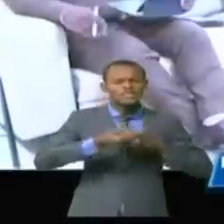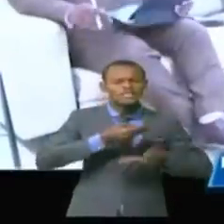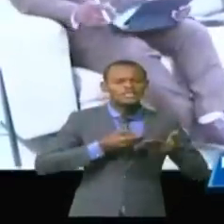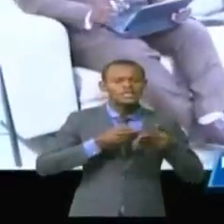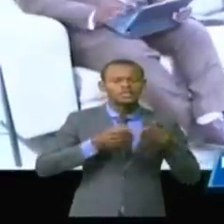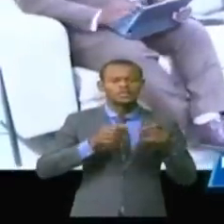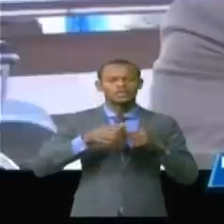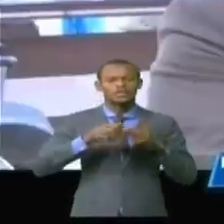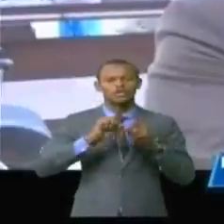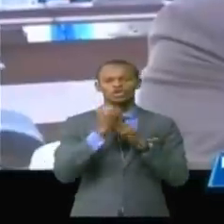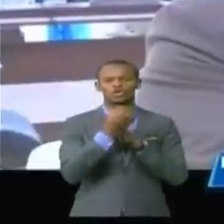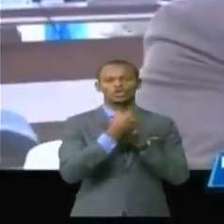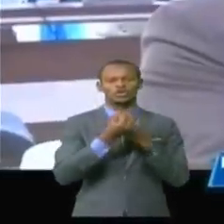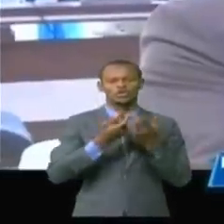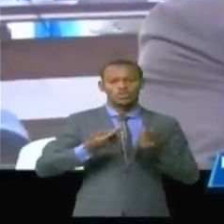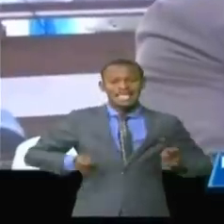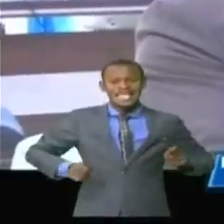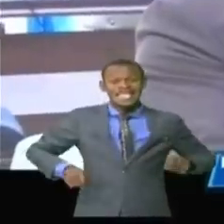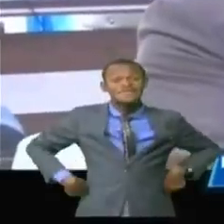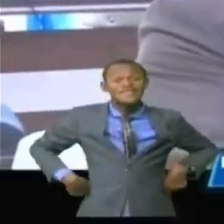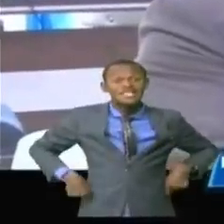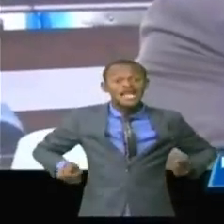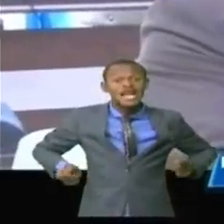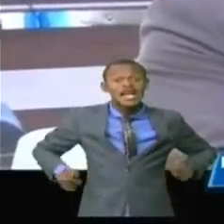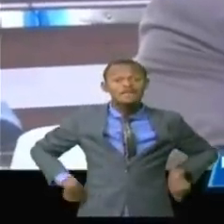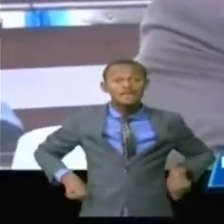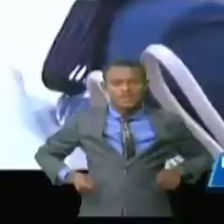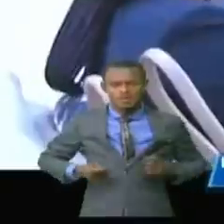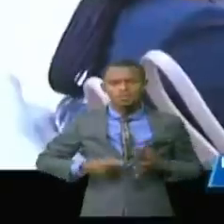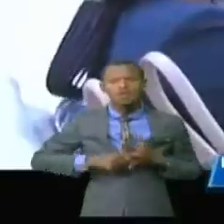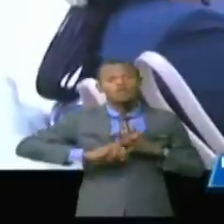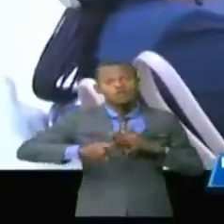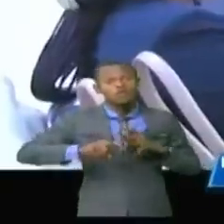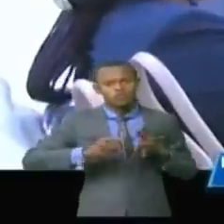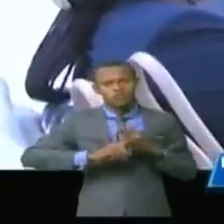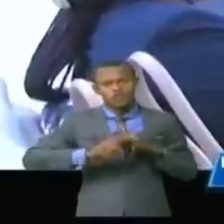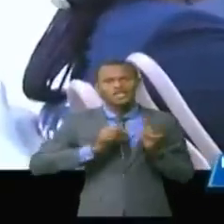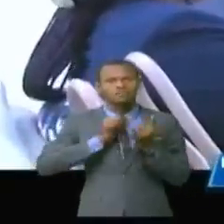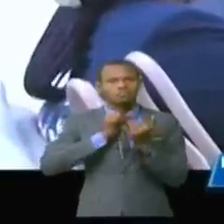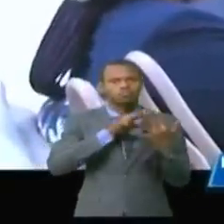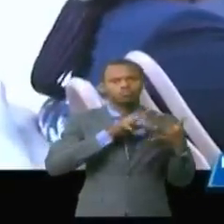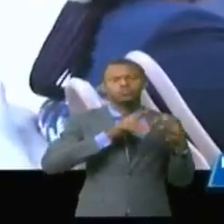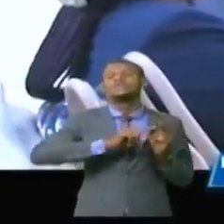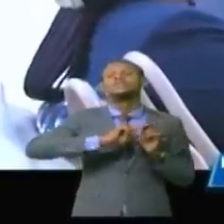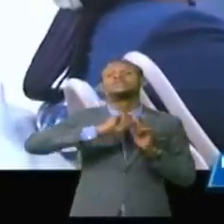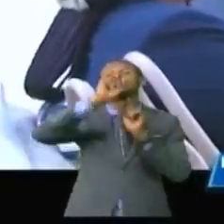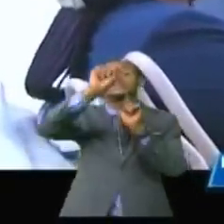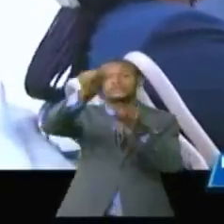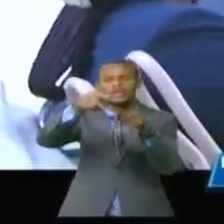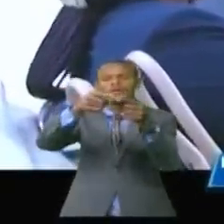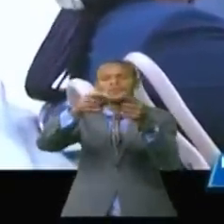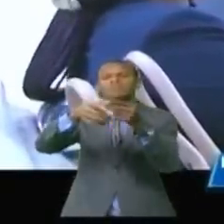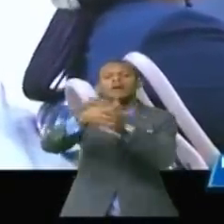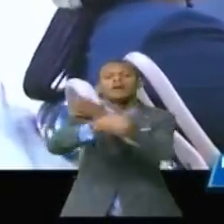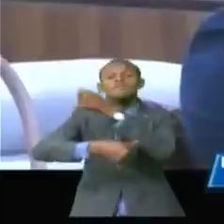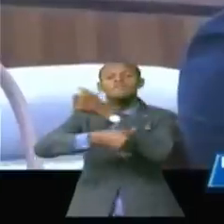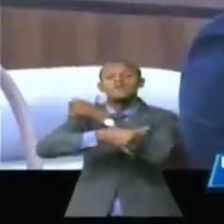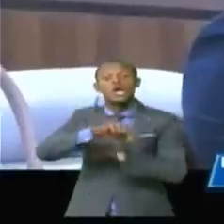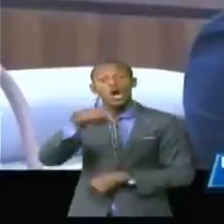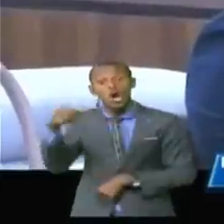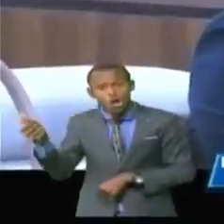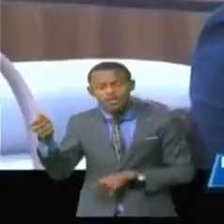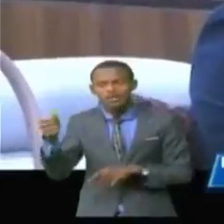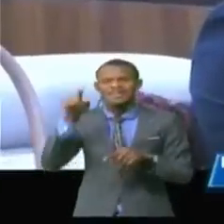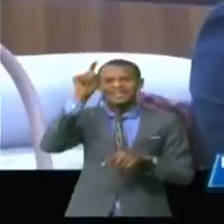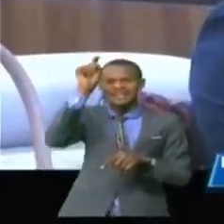des réfugiés, notamment celle liée à l'apatridie, source de beaucoup de maux à travers le monde. Le secrétaire général de l'ONU alors qu'il